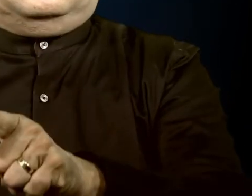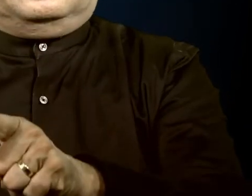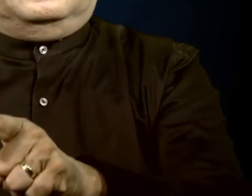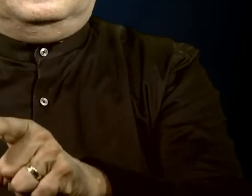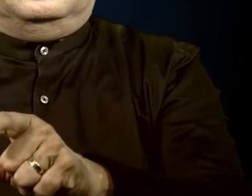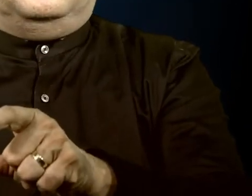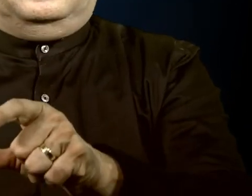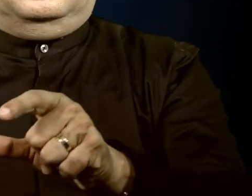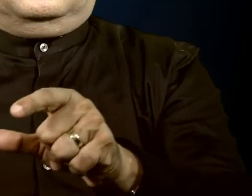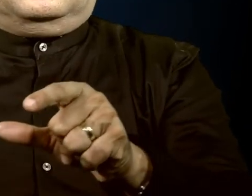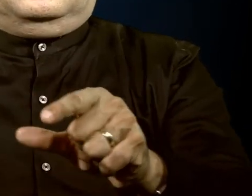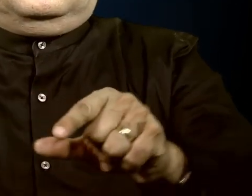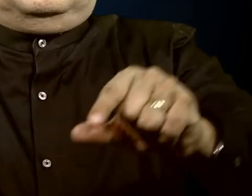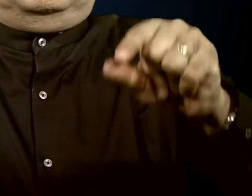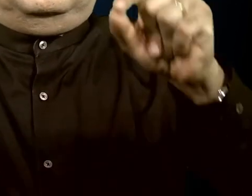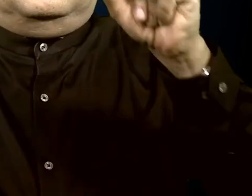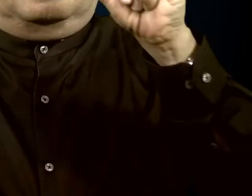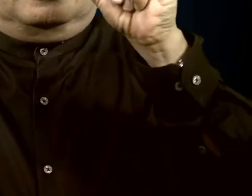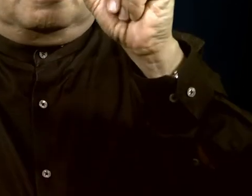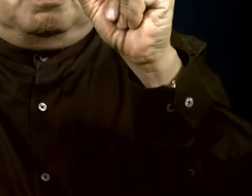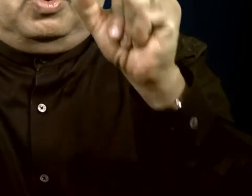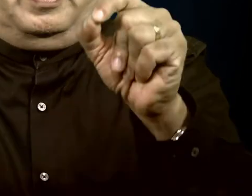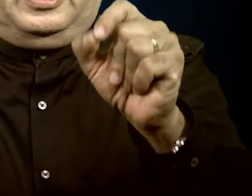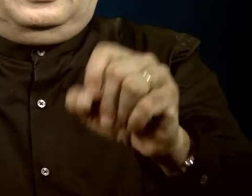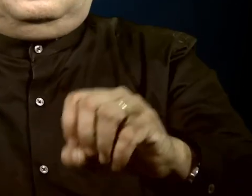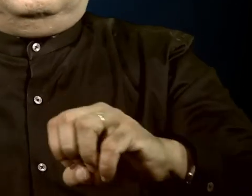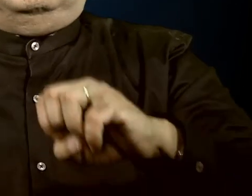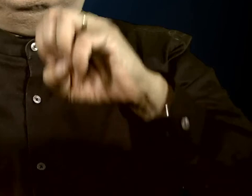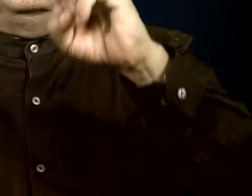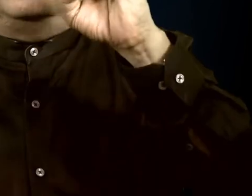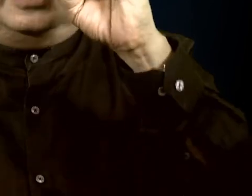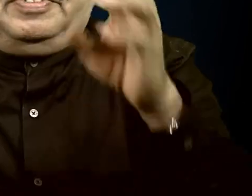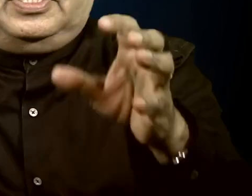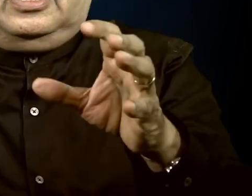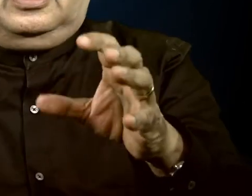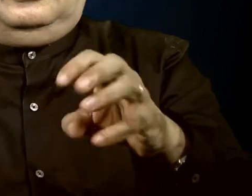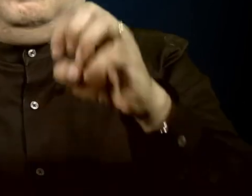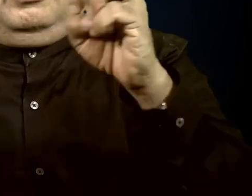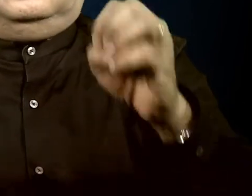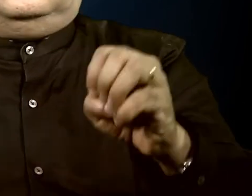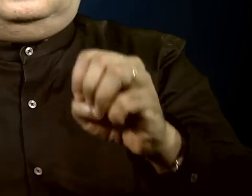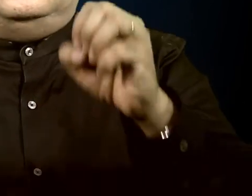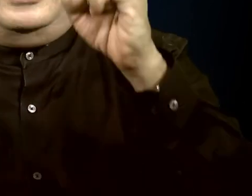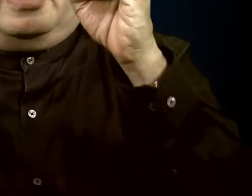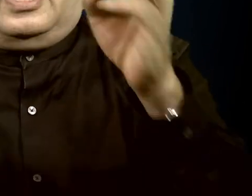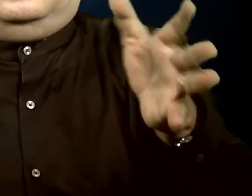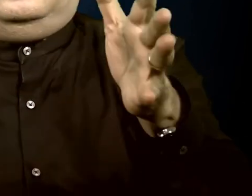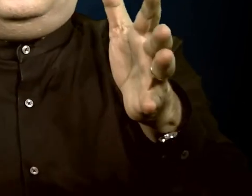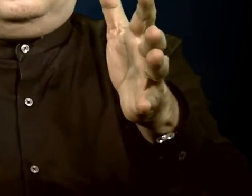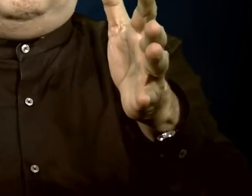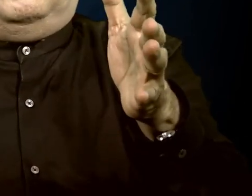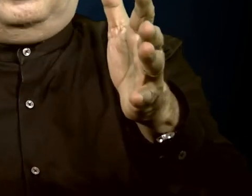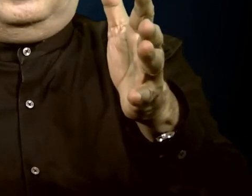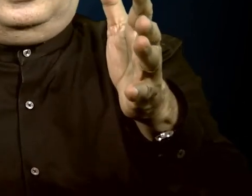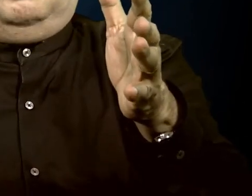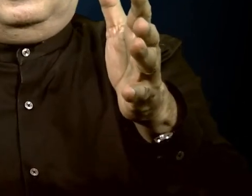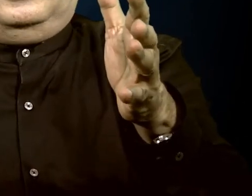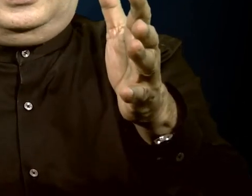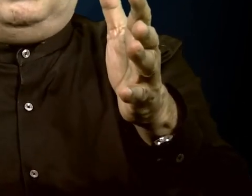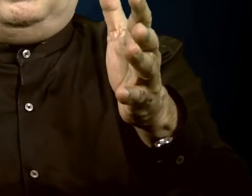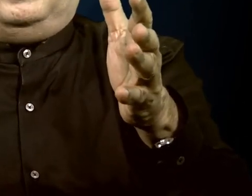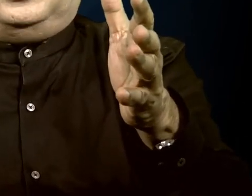ദ വേൾഡ്. നിങ്ങൾക്ക് ഭൂമിയിൽ ജീവിതത്തിൽ ലോകത്തിൽ ഞെരുക്കങ്ങളുണ്ടാകും.